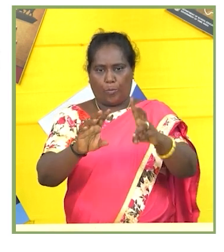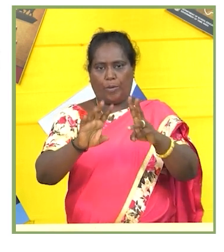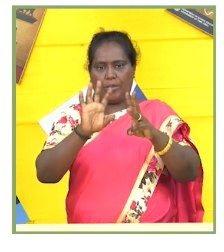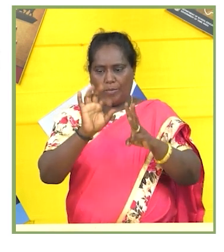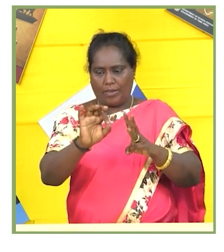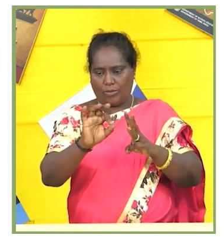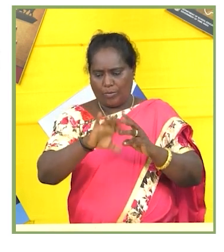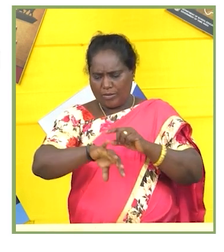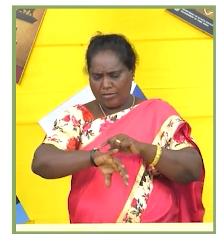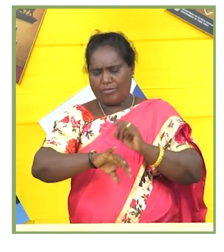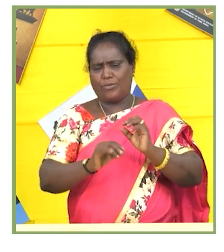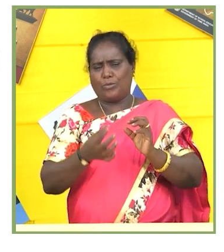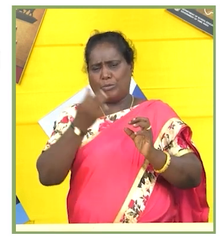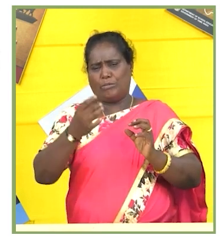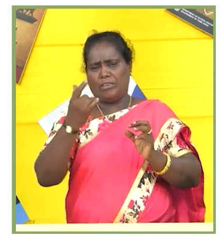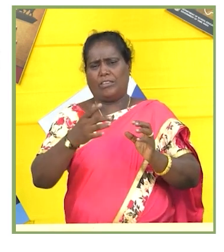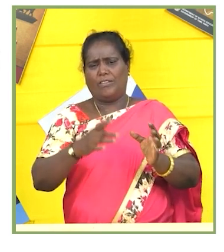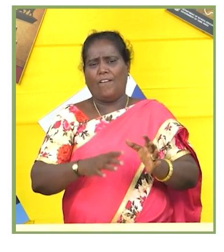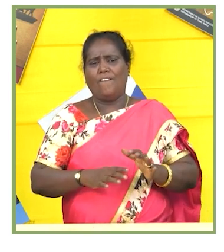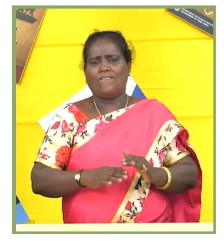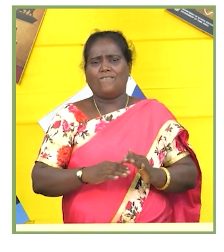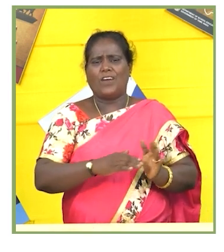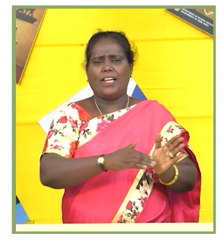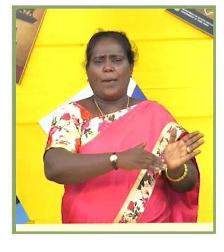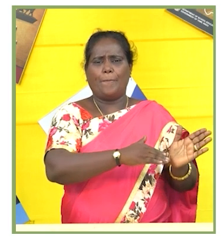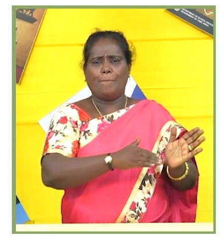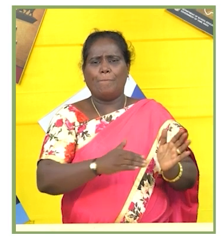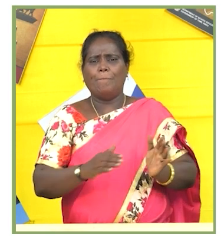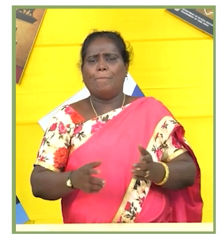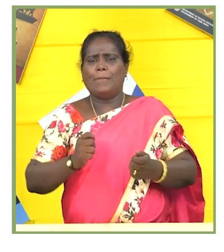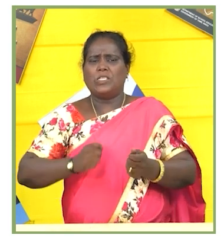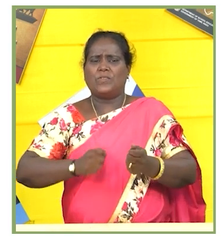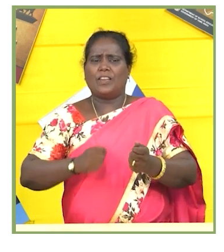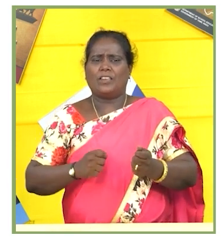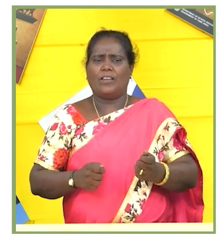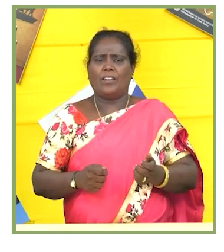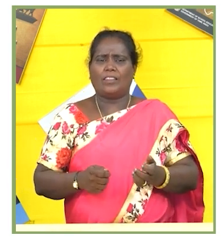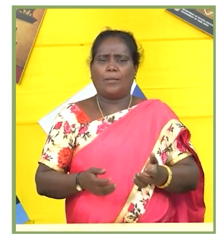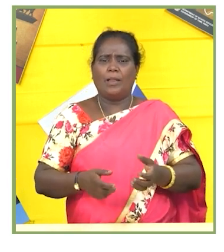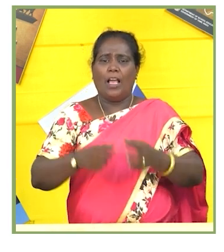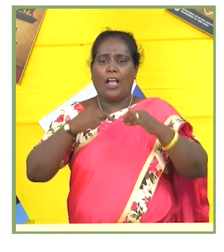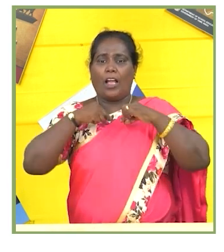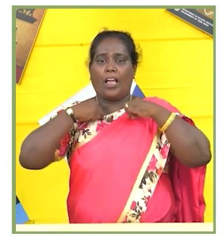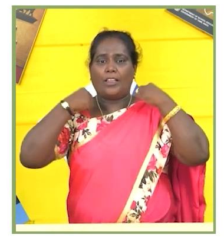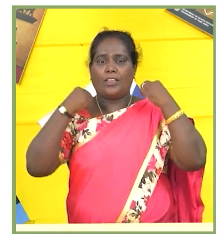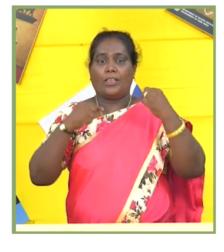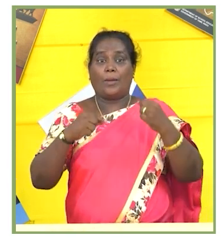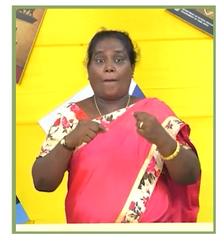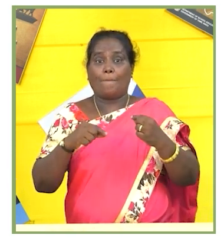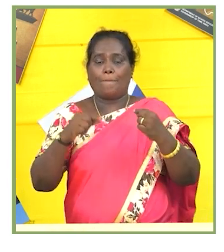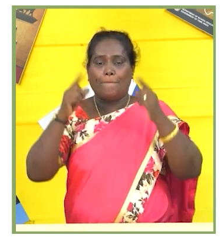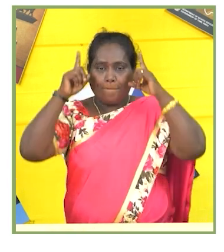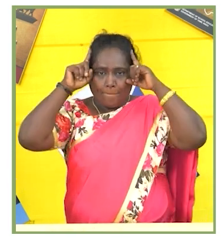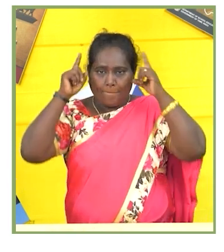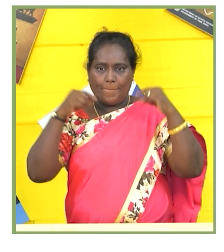5 மணித்துளிகளிலிருந்து 30 மணித்துளிகள் வரை கூட நடைபெறும். வடம் மஞ்சு விரட்டு. வடம் என்றால் தமிழில் கயிறு